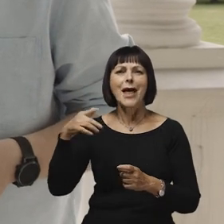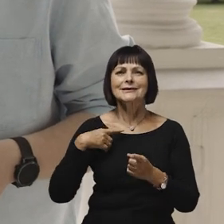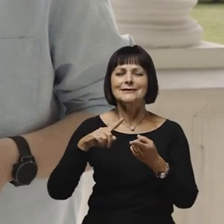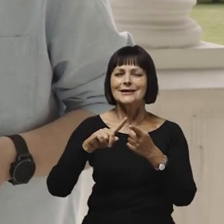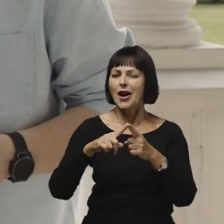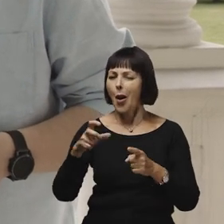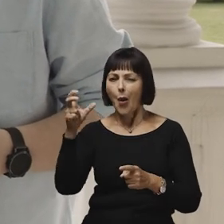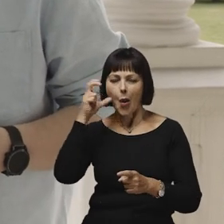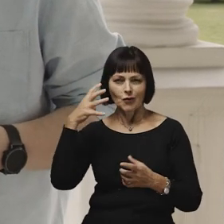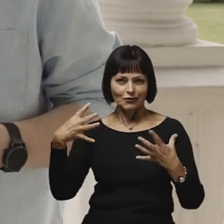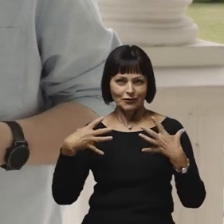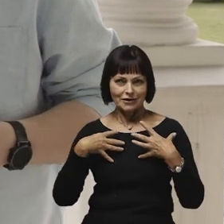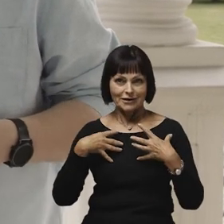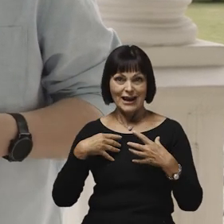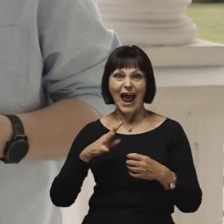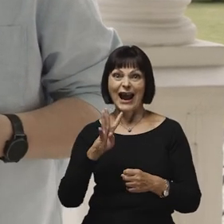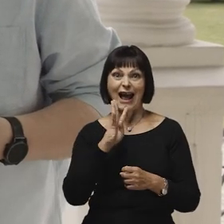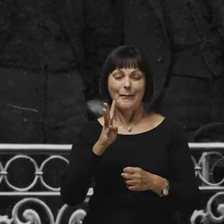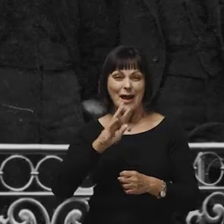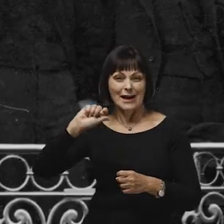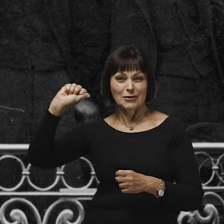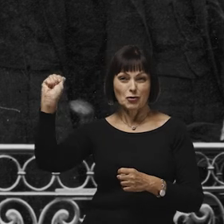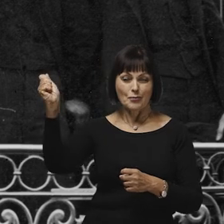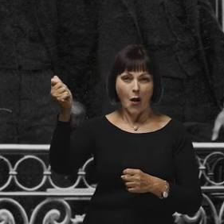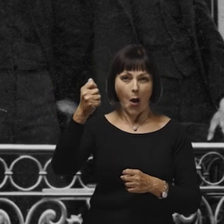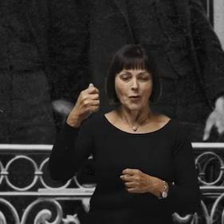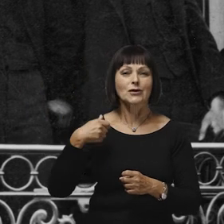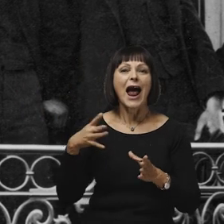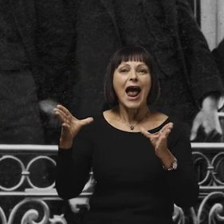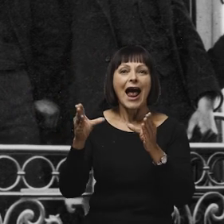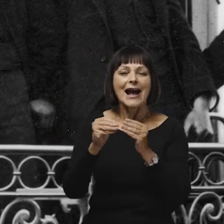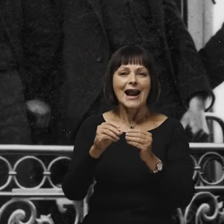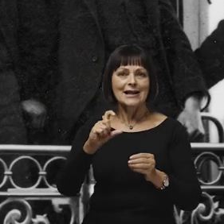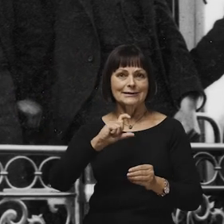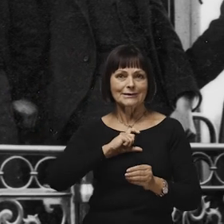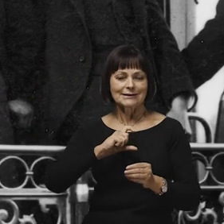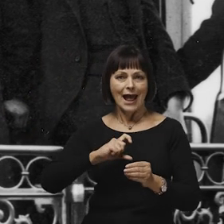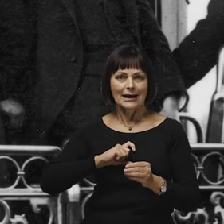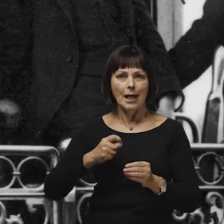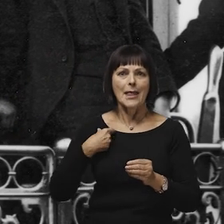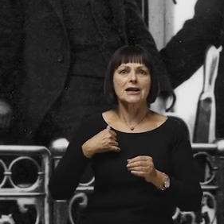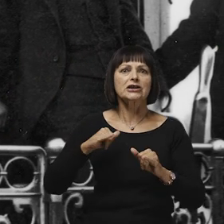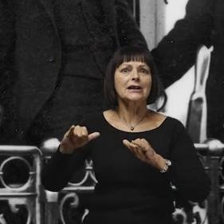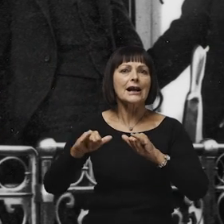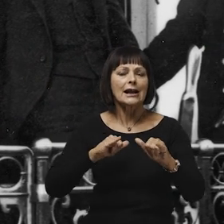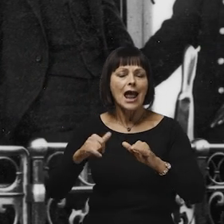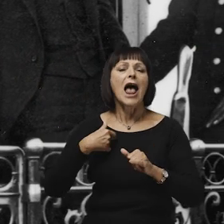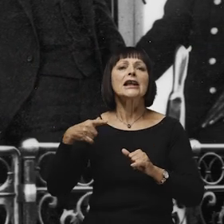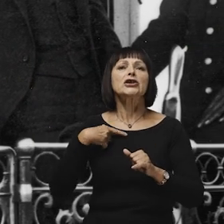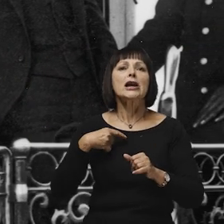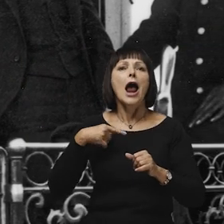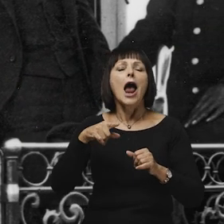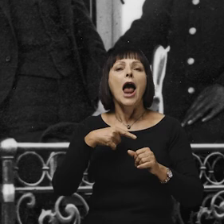życia. Podczas amerykańskich tournée podróżował wraz z sekretarzem, impresario, stroicielem i